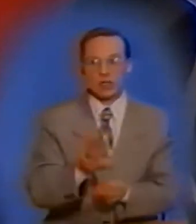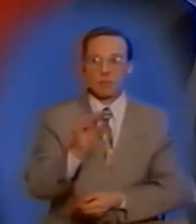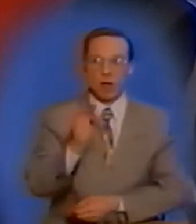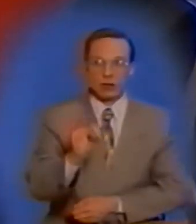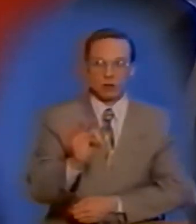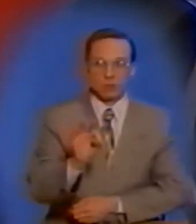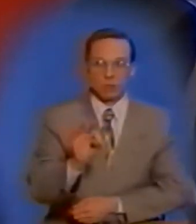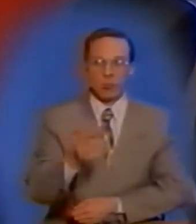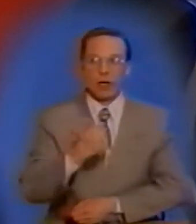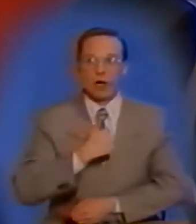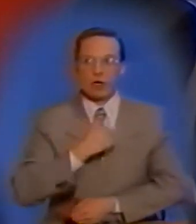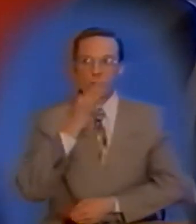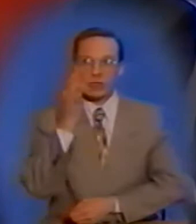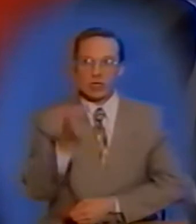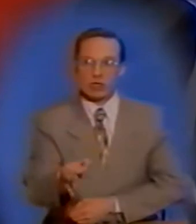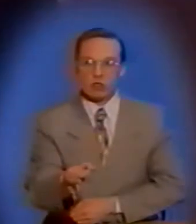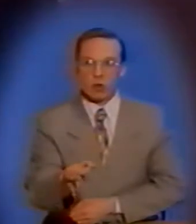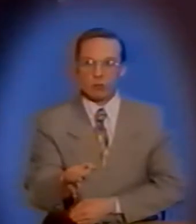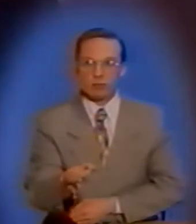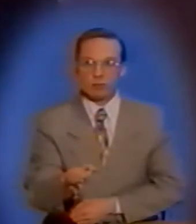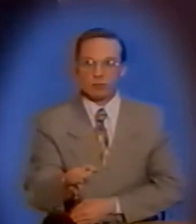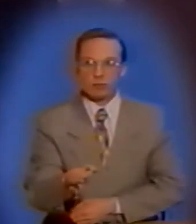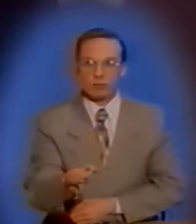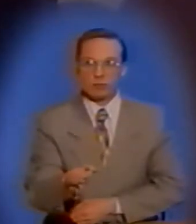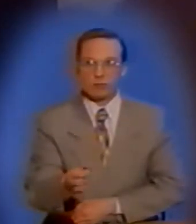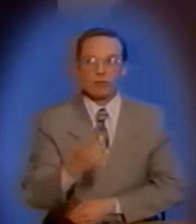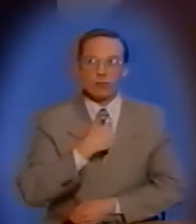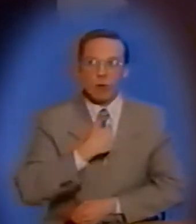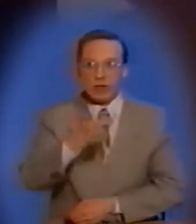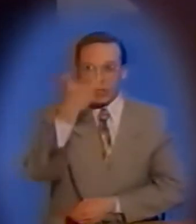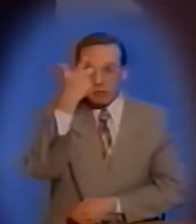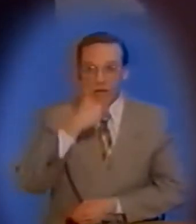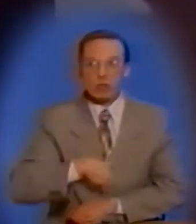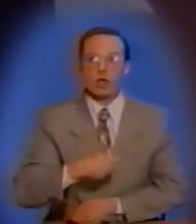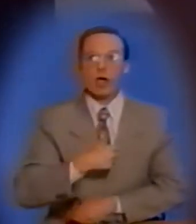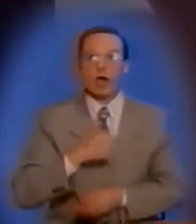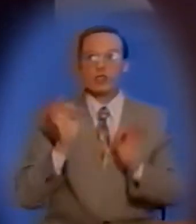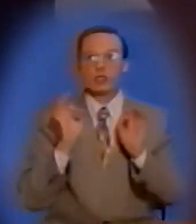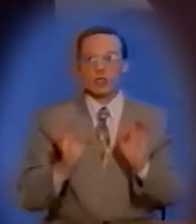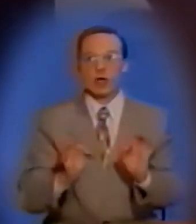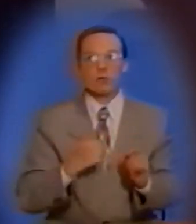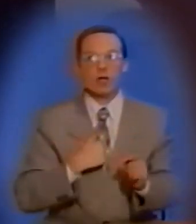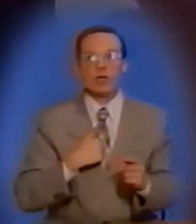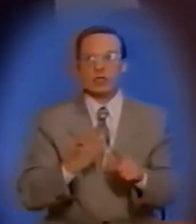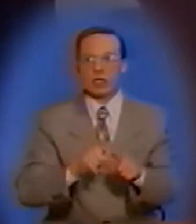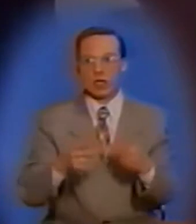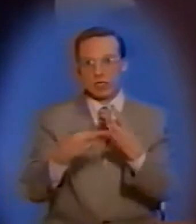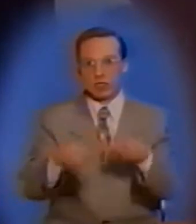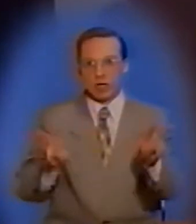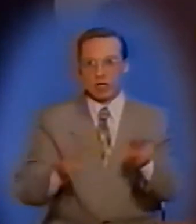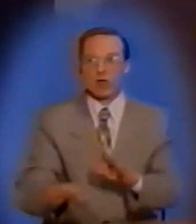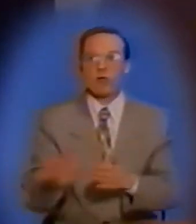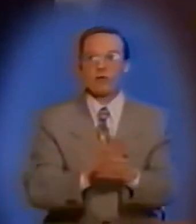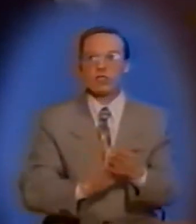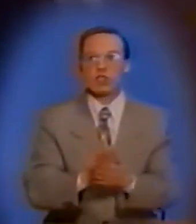Bet aš pasakyčiau, man asmeniškai, aš tikrai, man tada ir nereikėjo visiškai